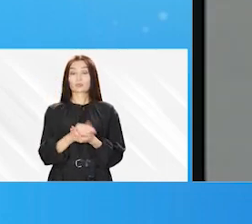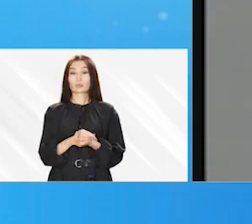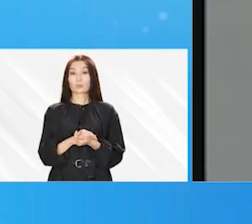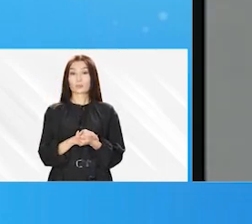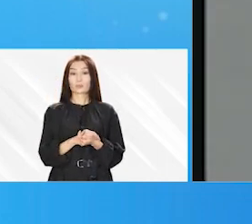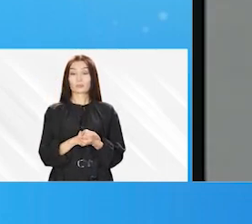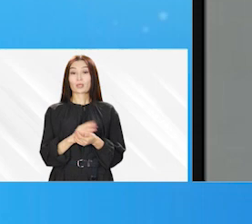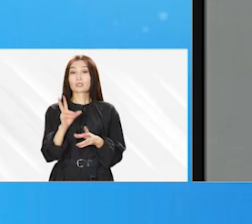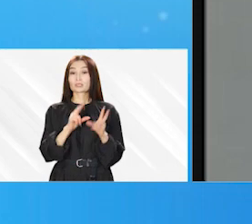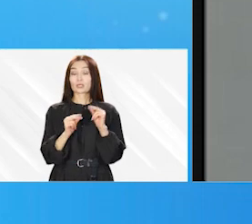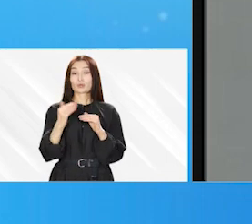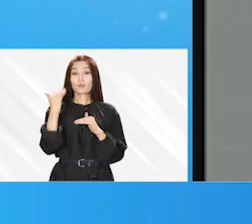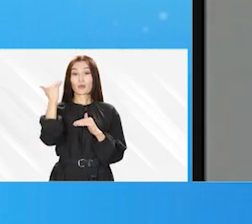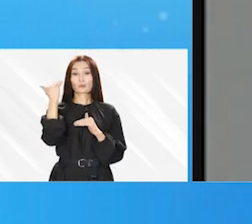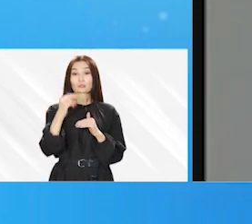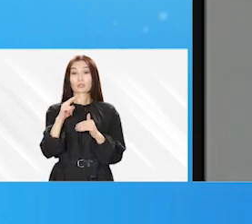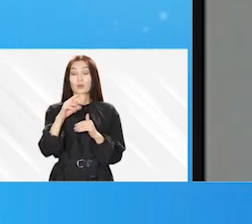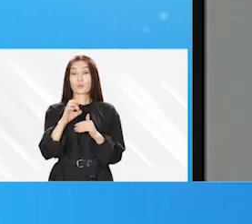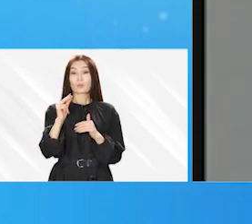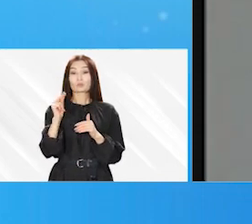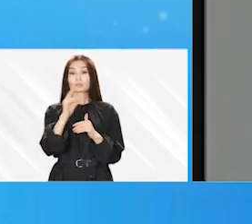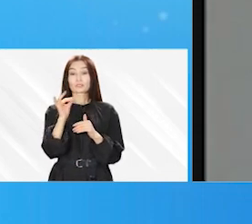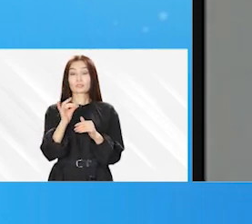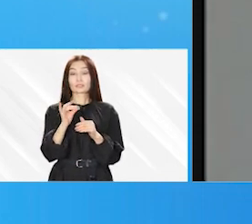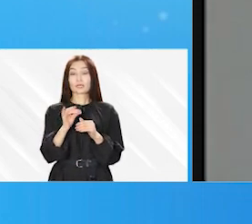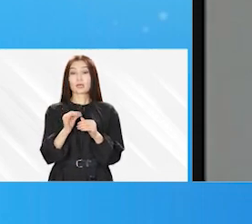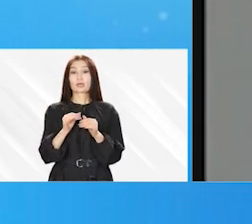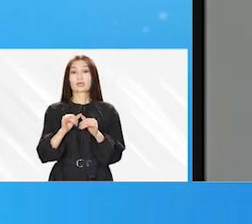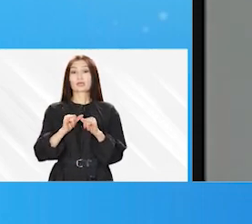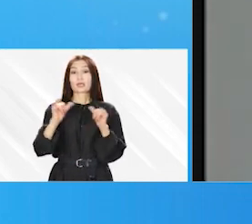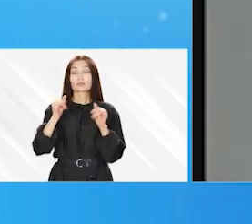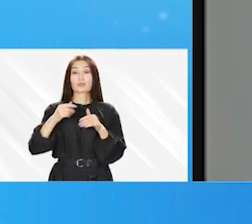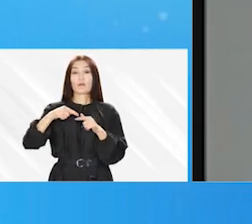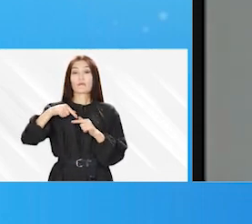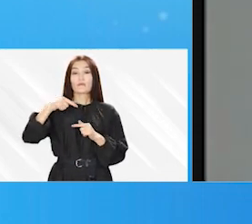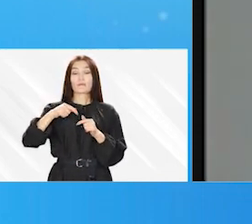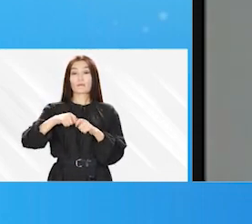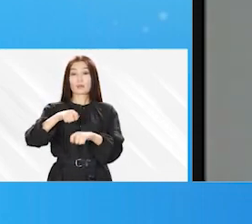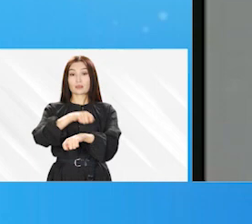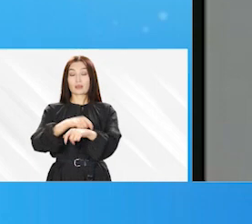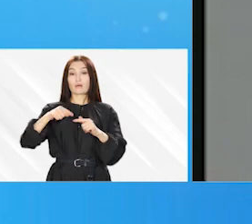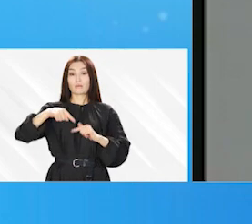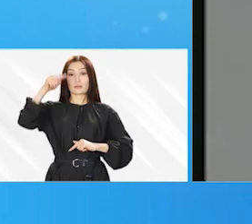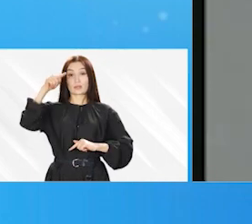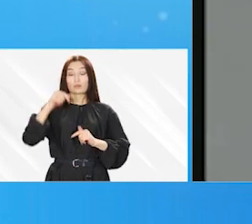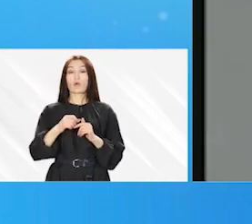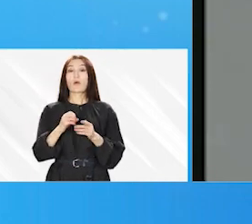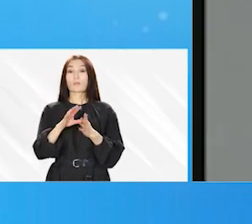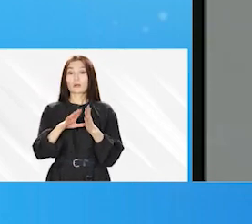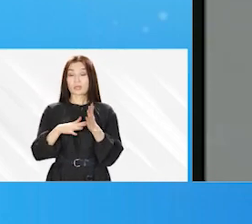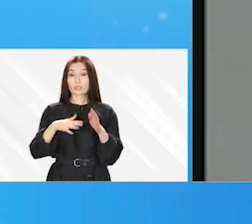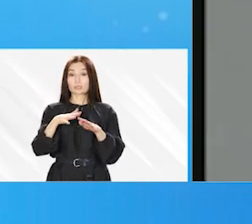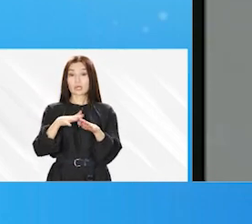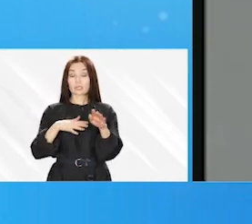за счет верхушечной почки побег растет в длину рост в длину продолжается до тех